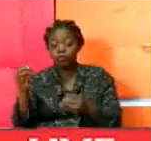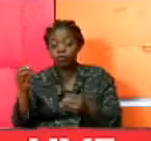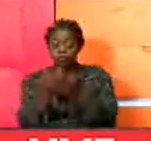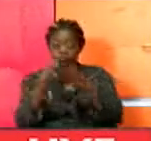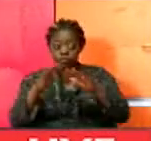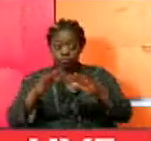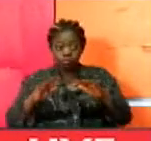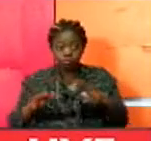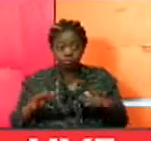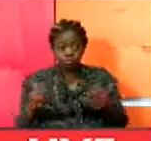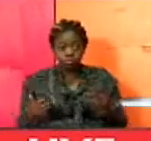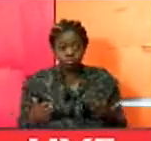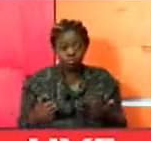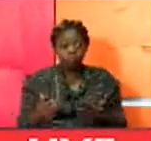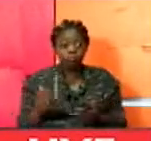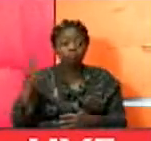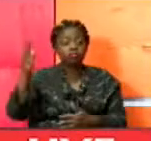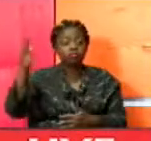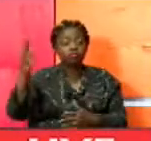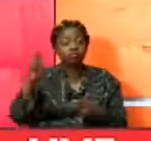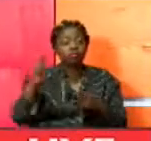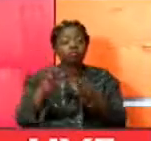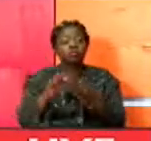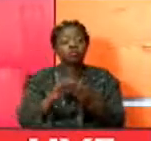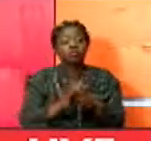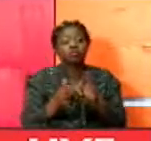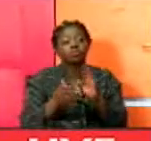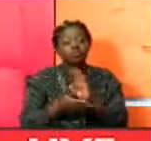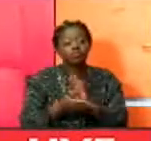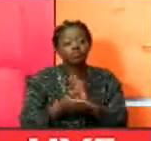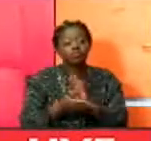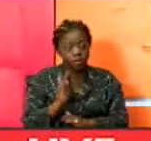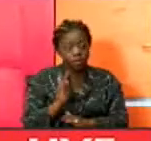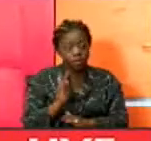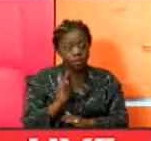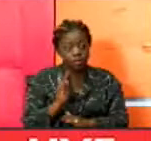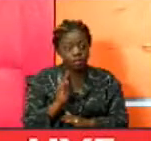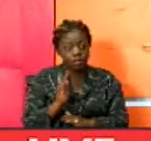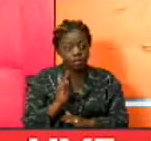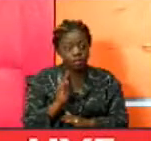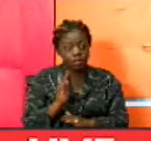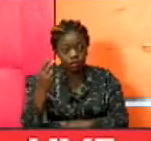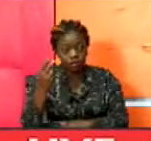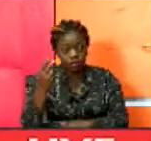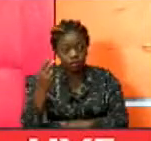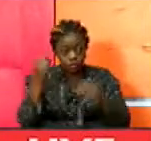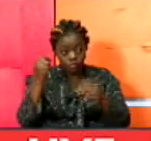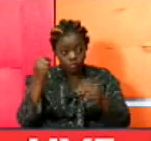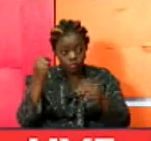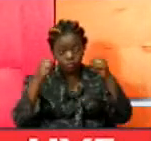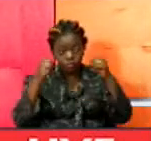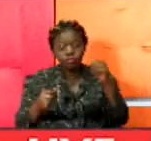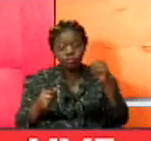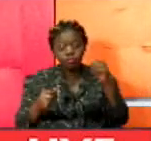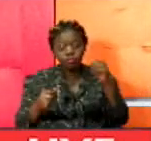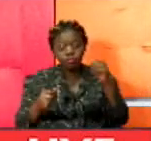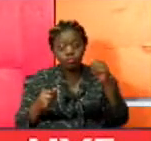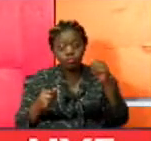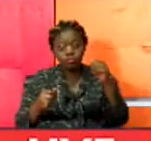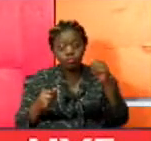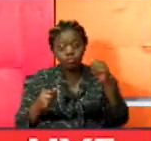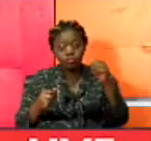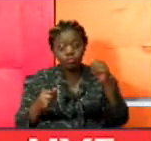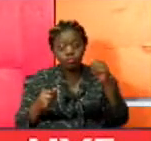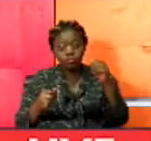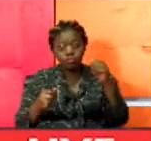abakkakkamu. Naye nina okukozesa obwangu obw'ekitalo okulaba pulezidenti ky'alagidde kiteekebwa